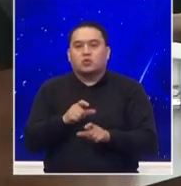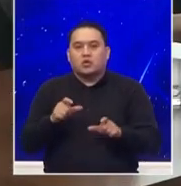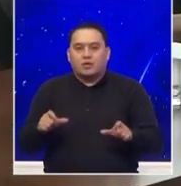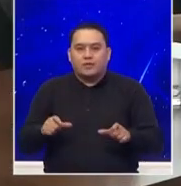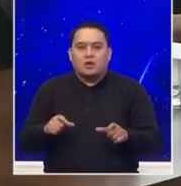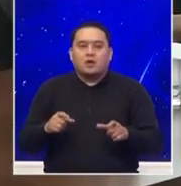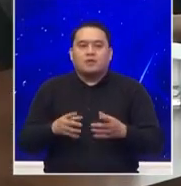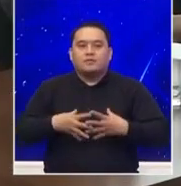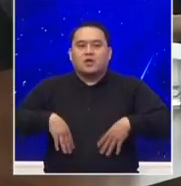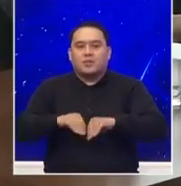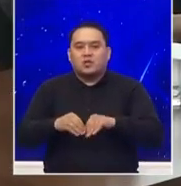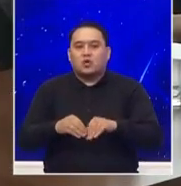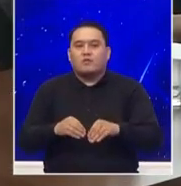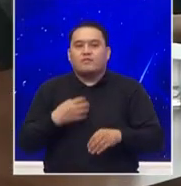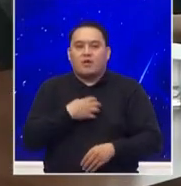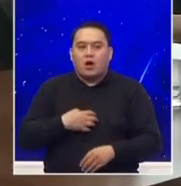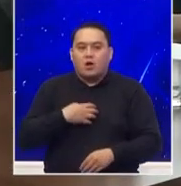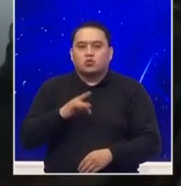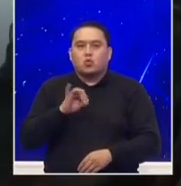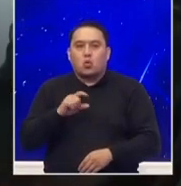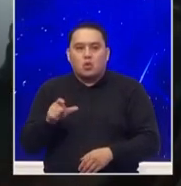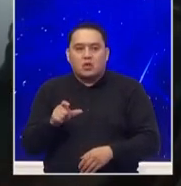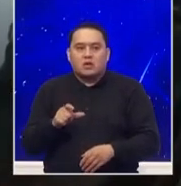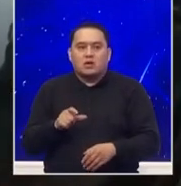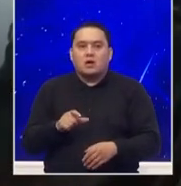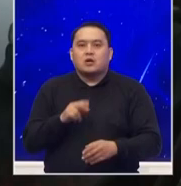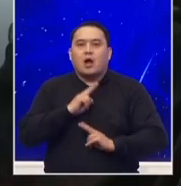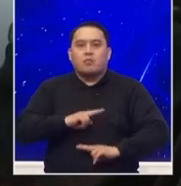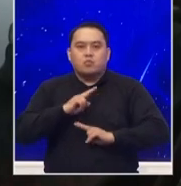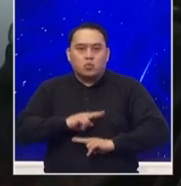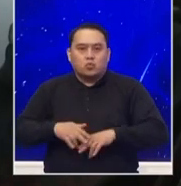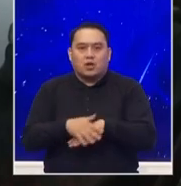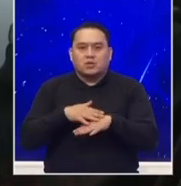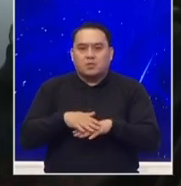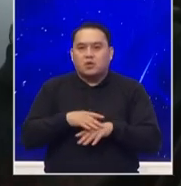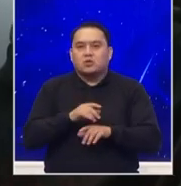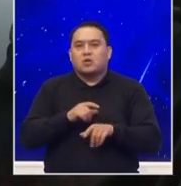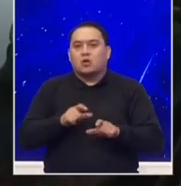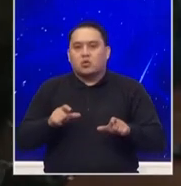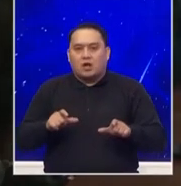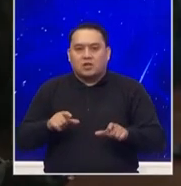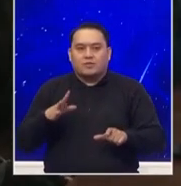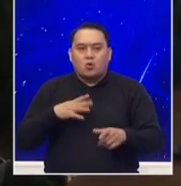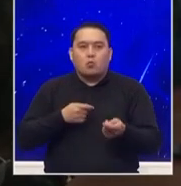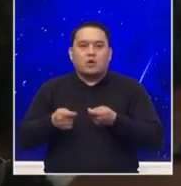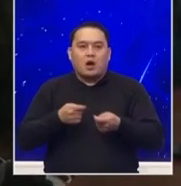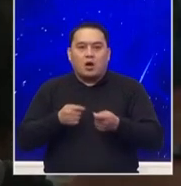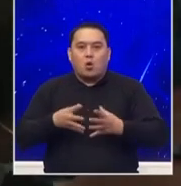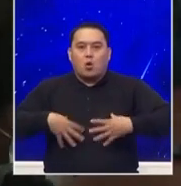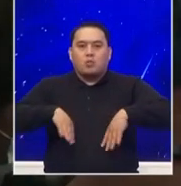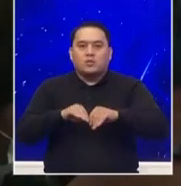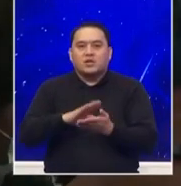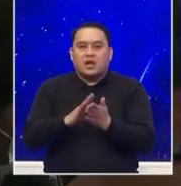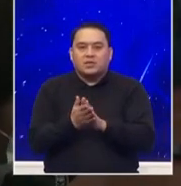40 конфессий. Немаловажную роль в таком результате играет работа Ассамблеи народа Казахстана, ныне Государственное управление Кугамдык